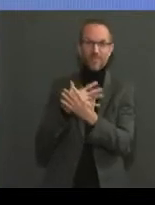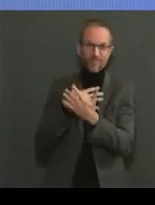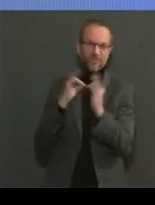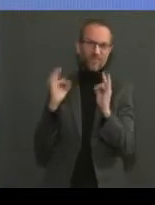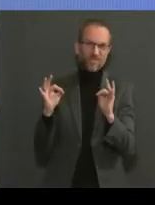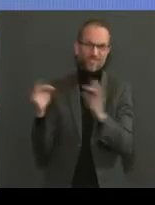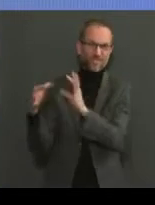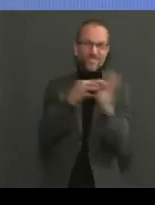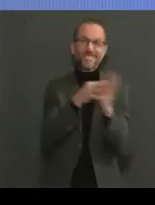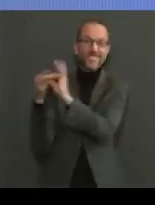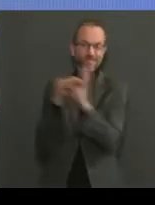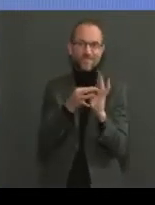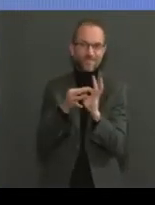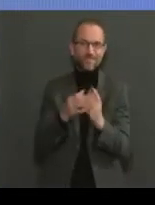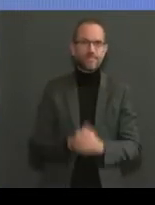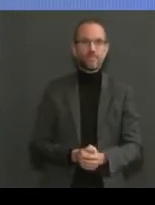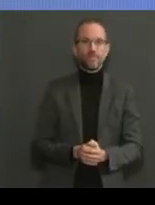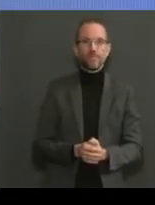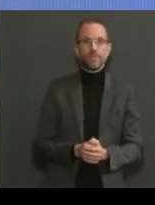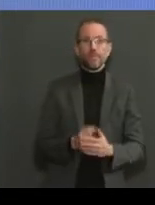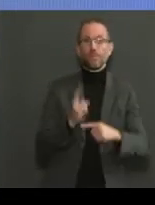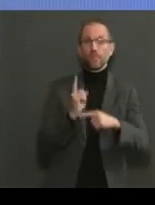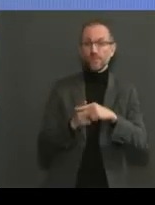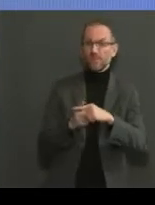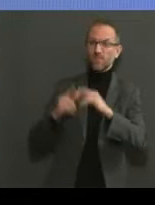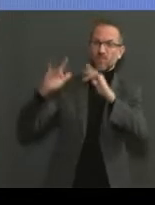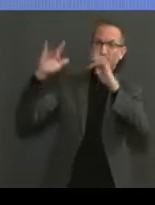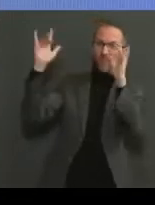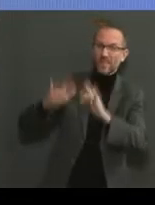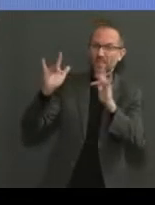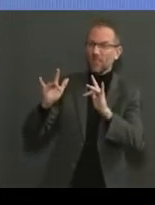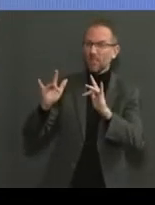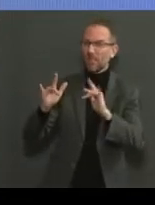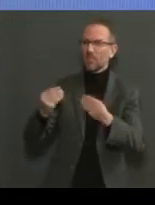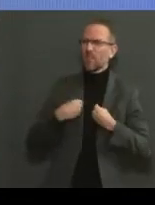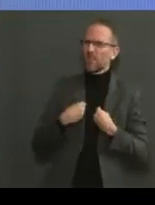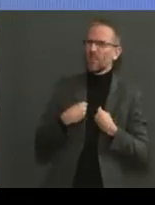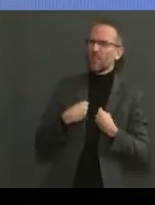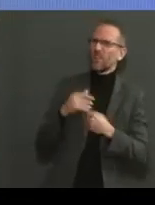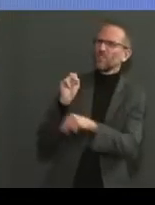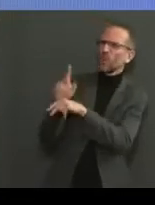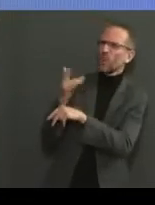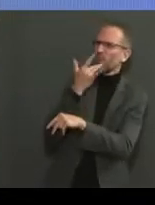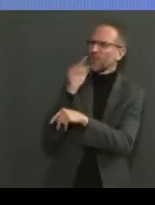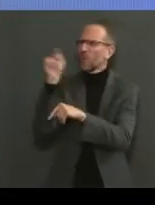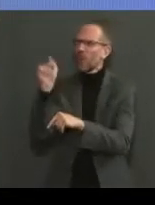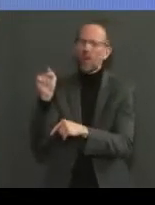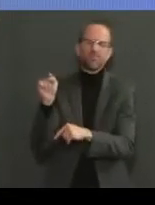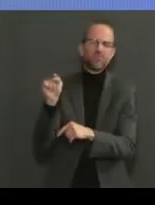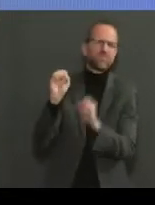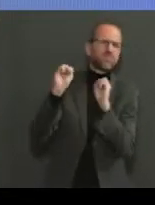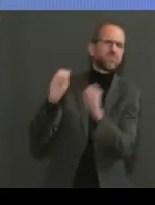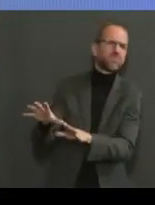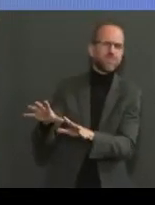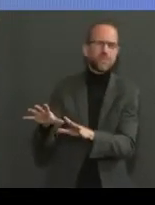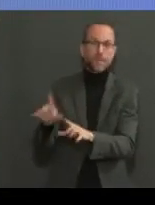Le mauvais temps décourage de se rencontrer à l'extérieur, mais résistez, s'il vous plaît, à la